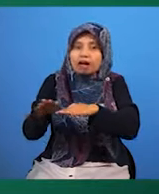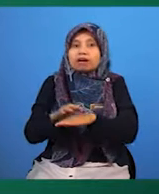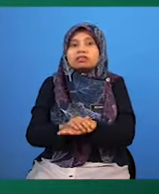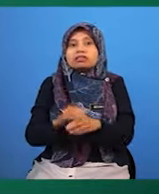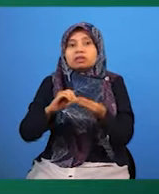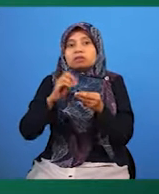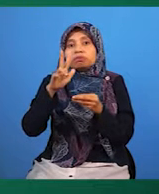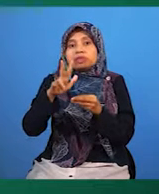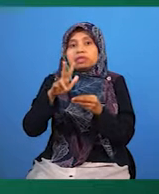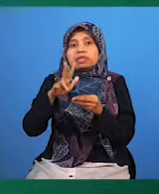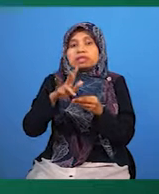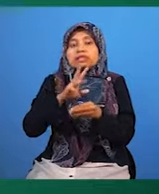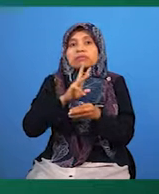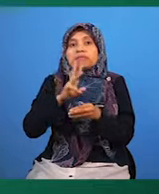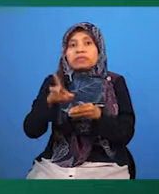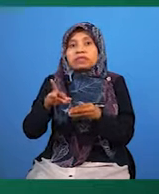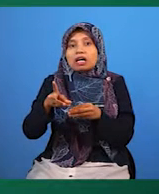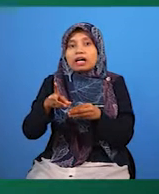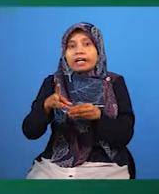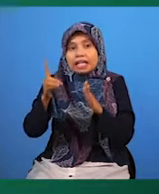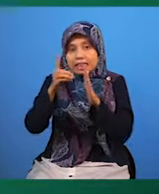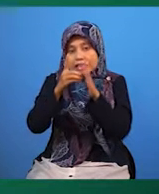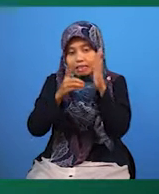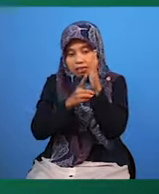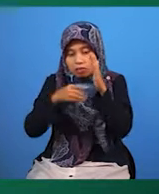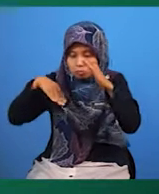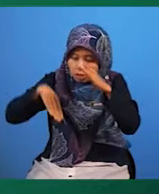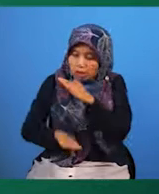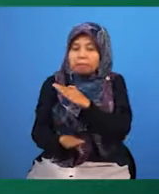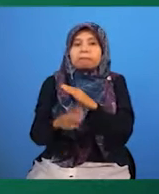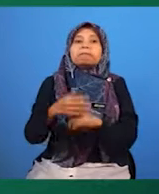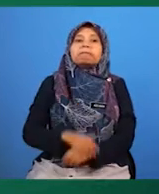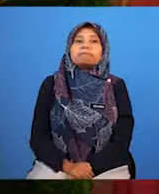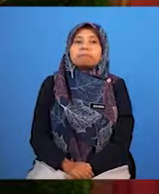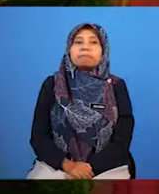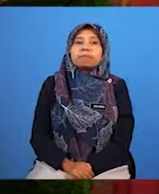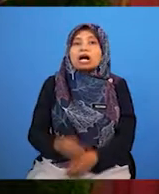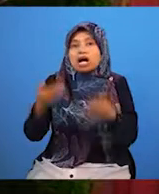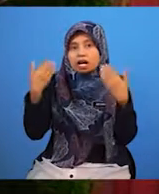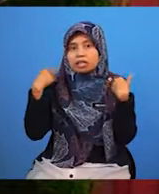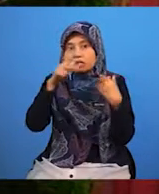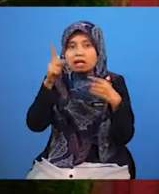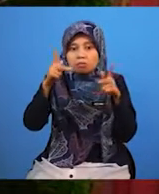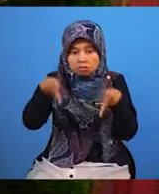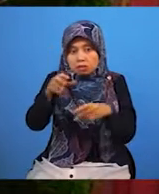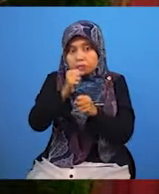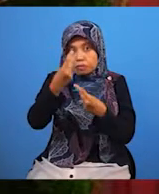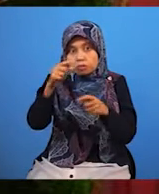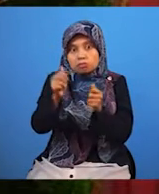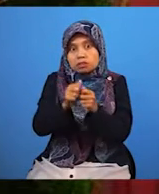pertengahan. Dan yang ketiga adalah air dasar. Adakah pelajar dapat menjawab dengan